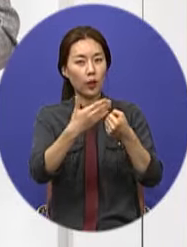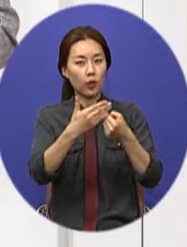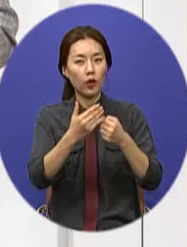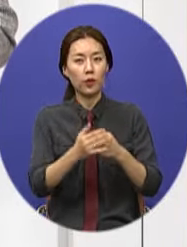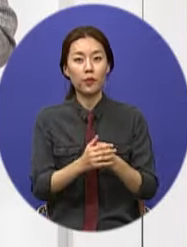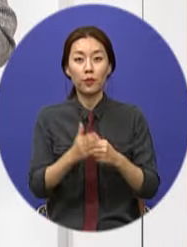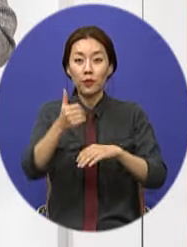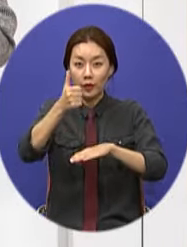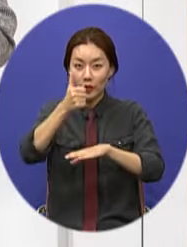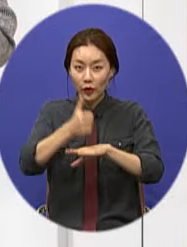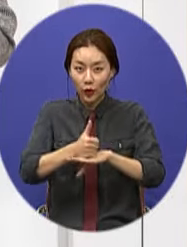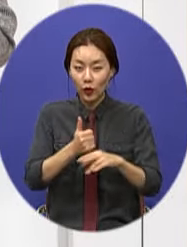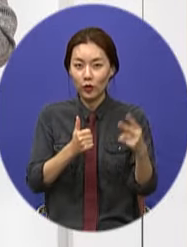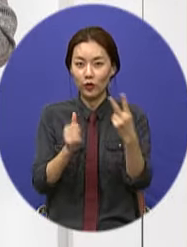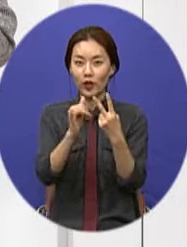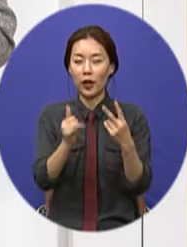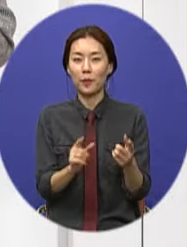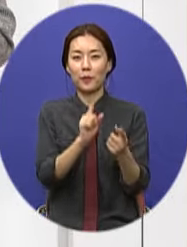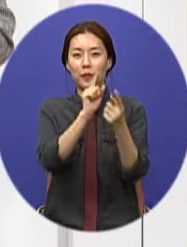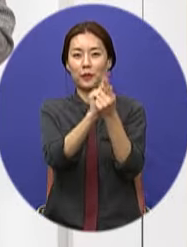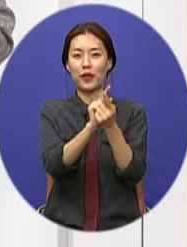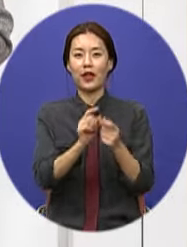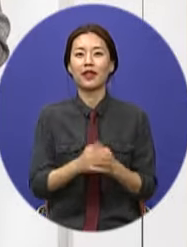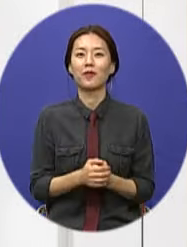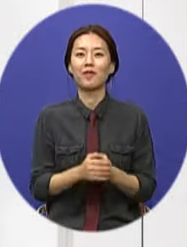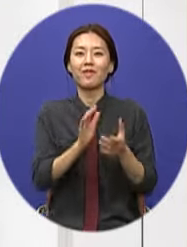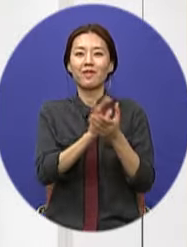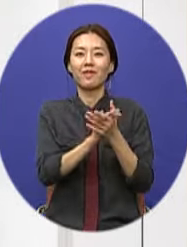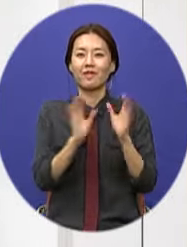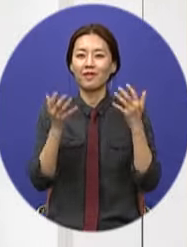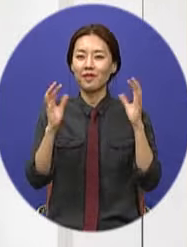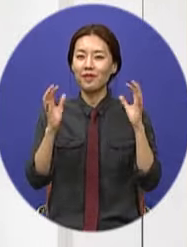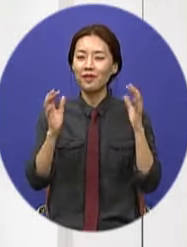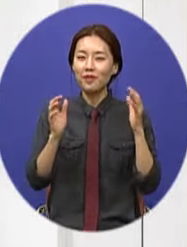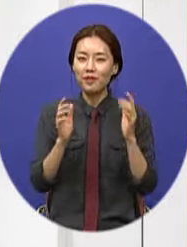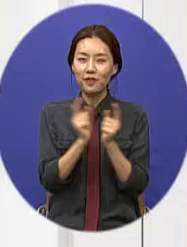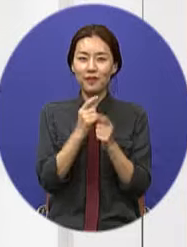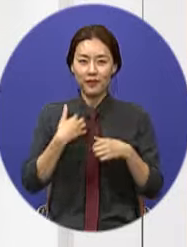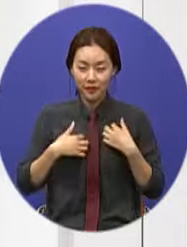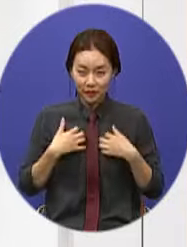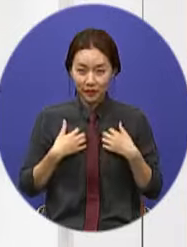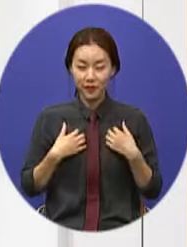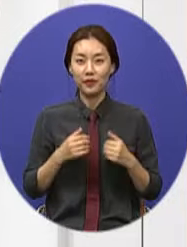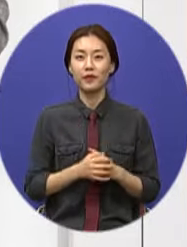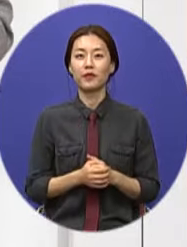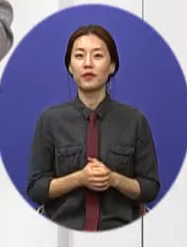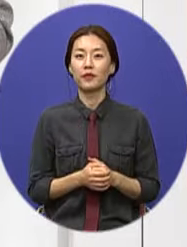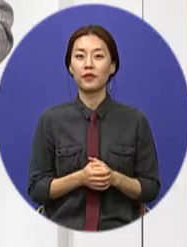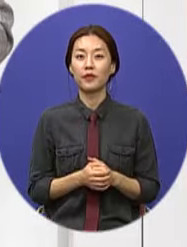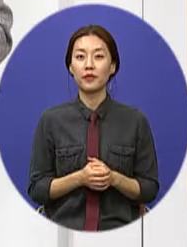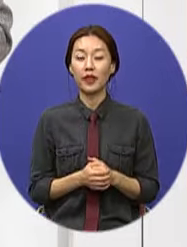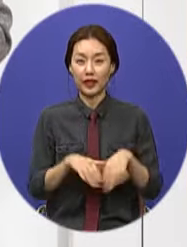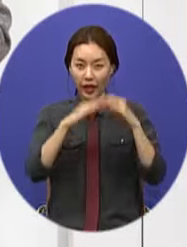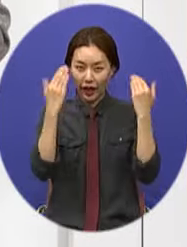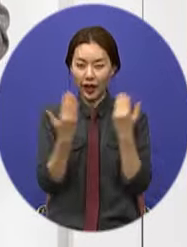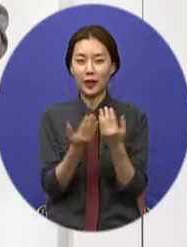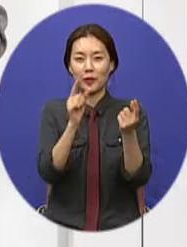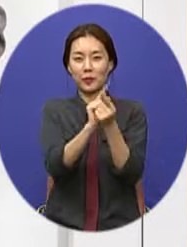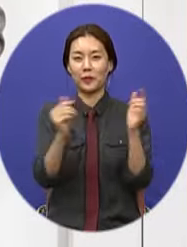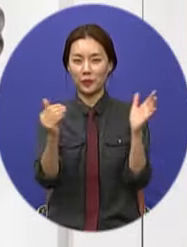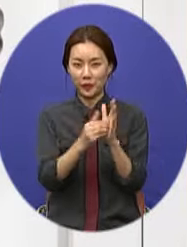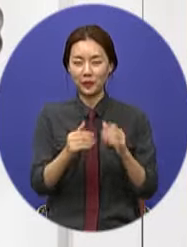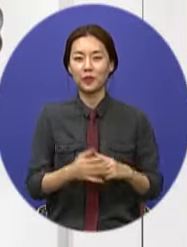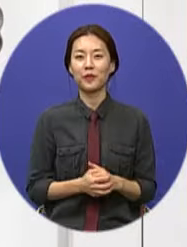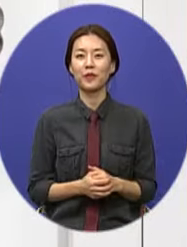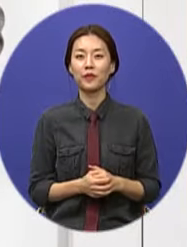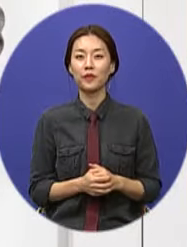그러다가 결국 이제 두 분을 오늘 만났습니다. 아, 네. 박수. 감사합니다. 박수. 반갑습니다. 네. 진심으로. 네. 다 만나봤어요, MC분들. 네.